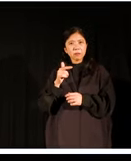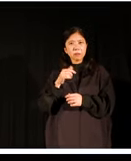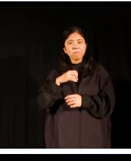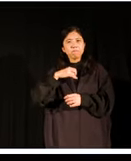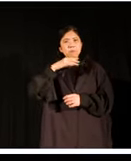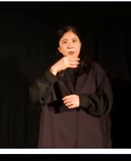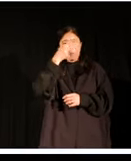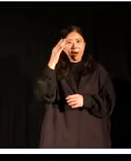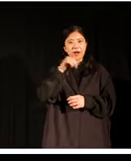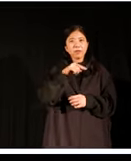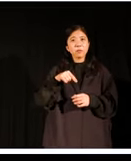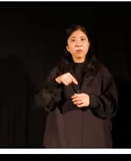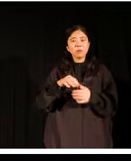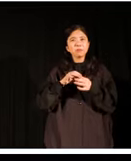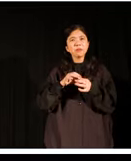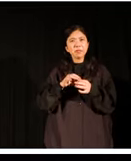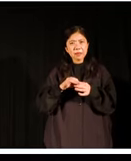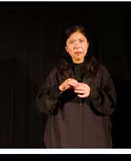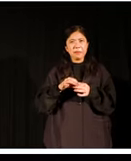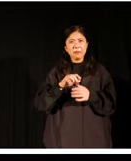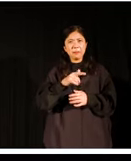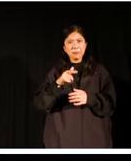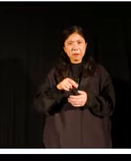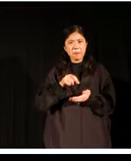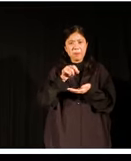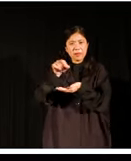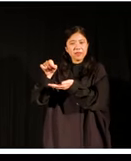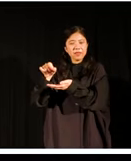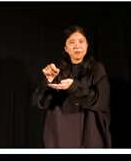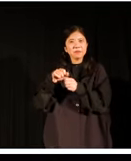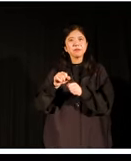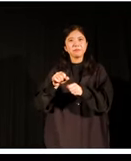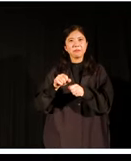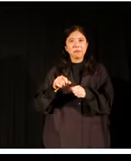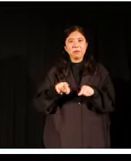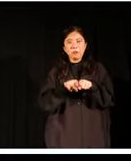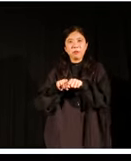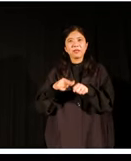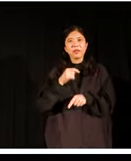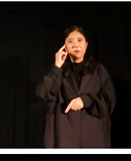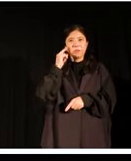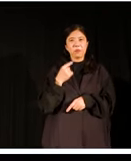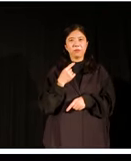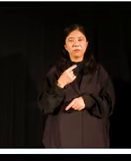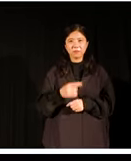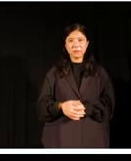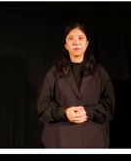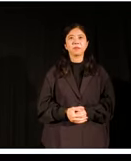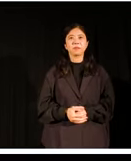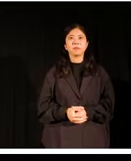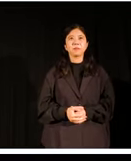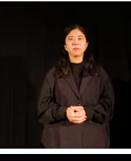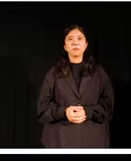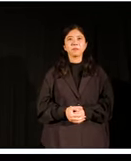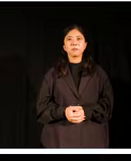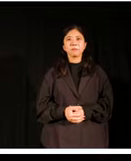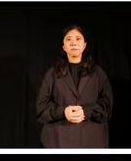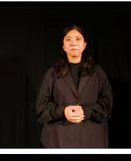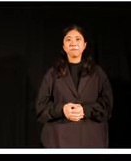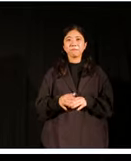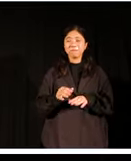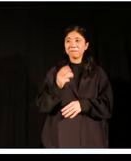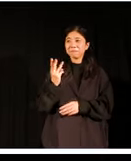一緒にそのメセジを共有するそのような機会となるシポ住人部にできればと思っておりますえ本日